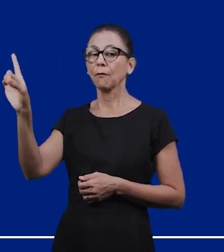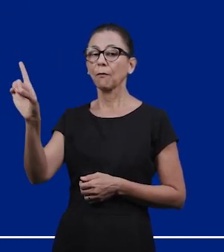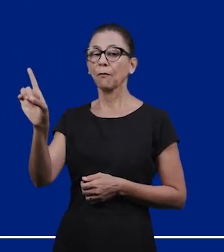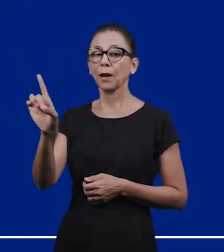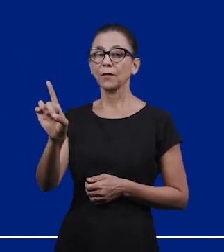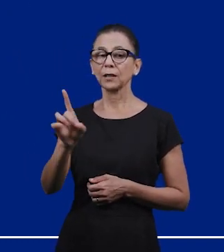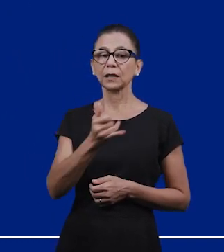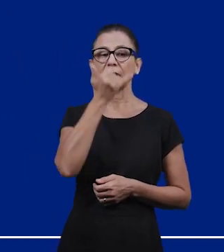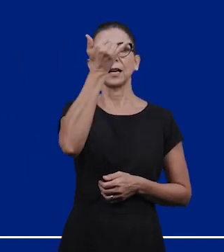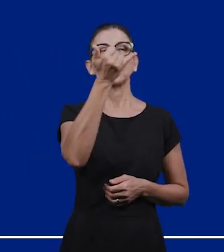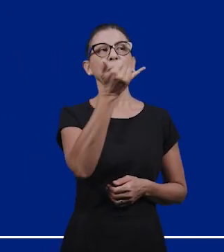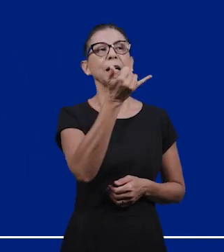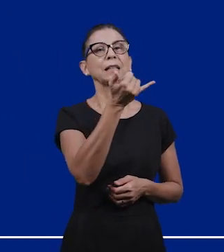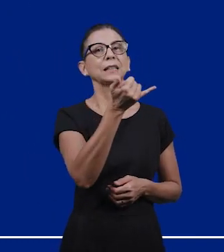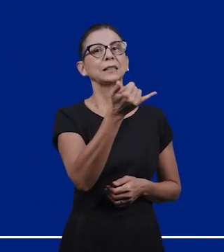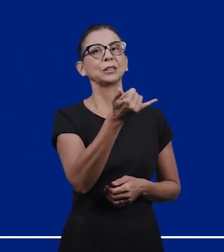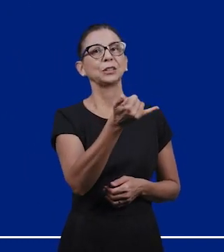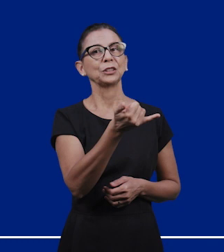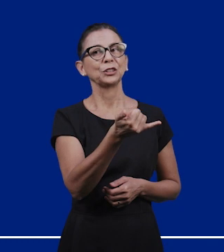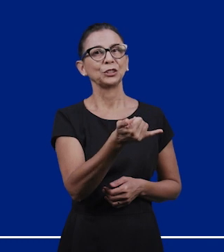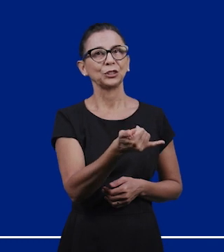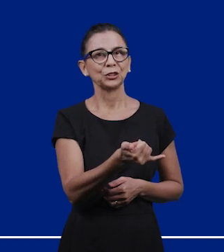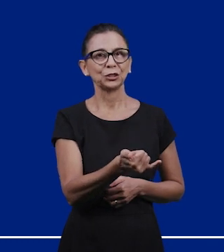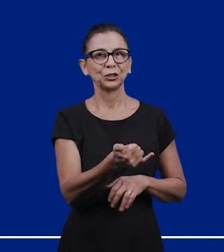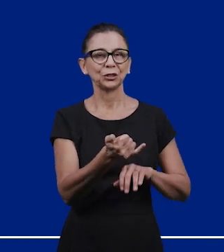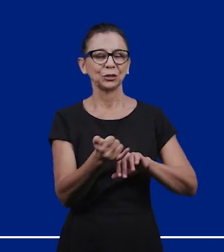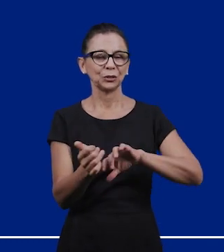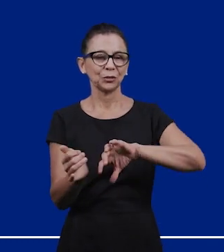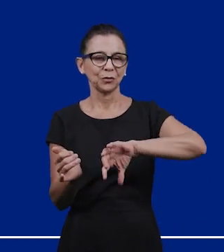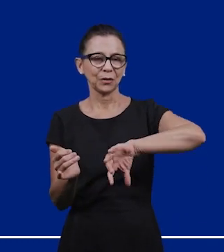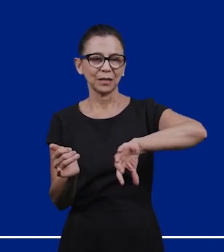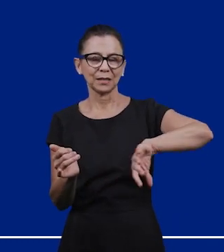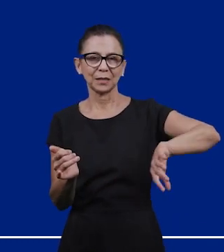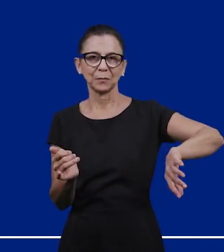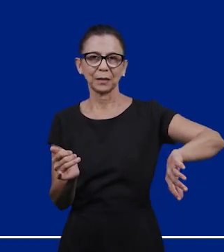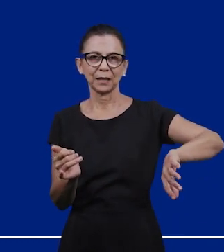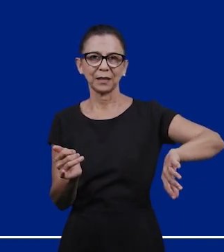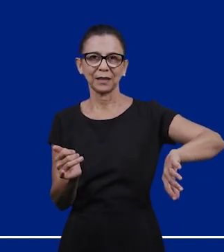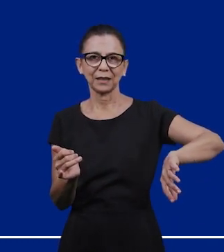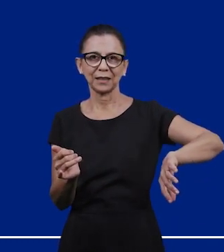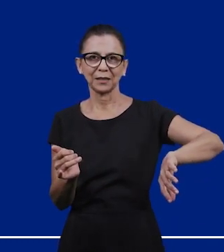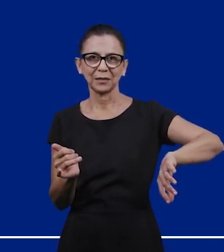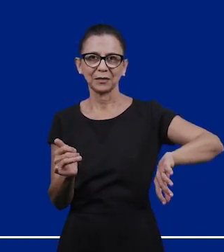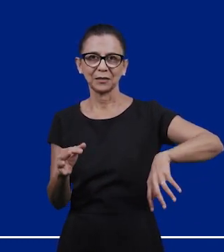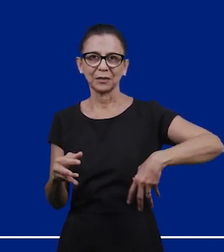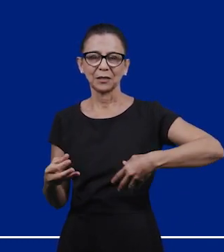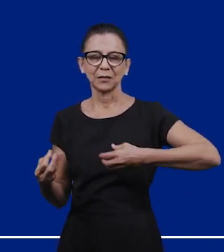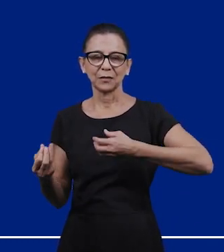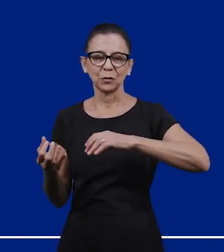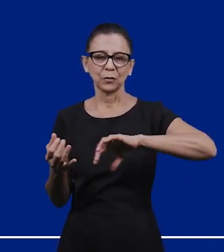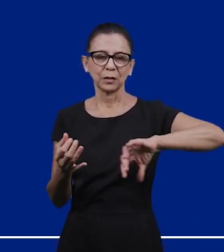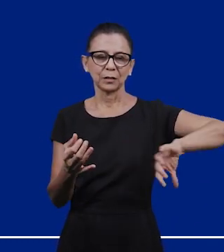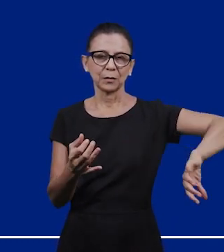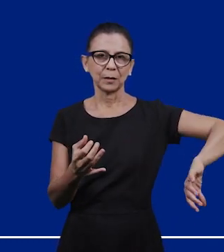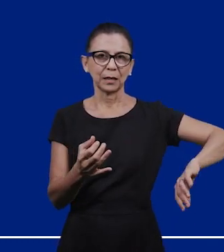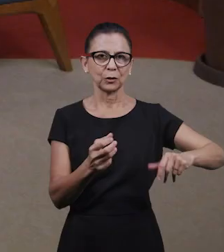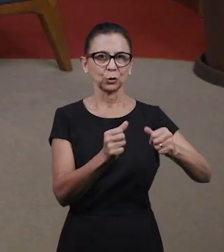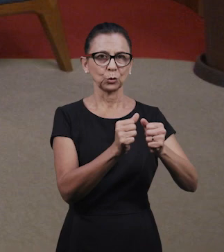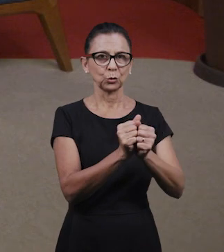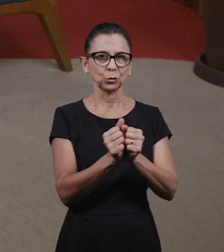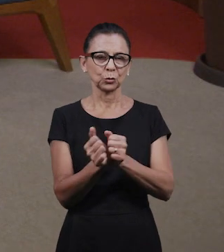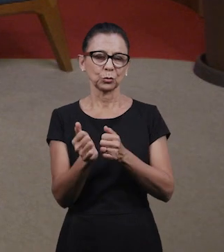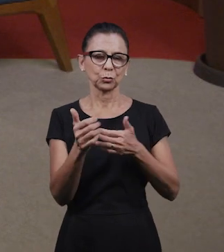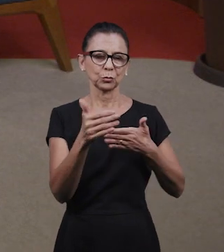pas. Et il va le séparer et il donnera sa partie avec les infidèles.